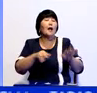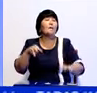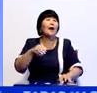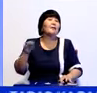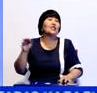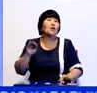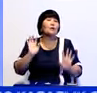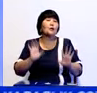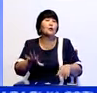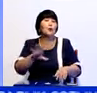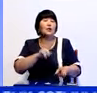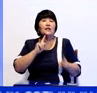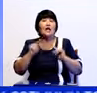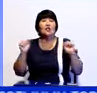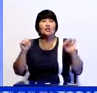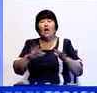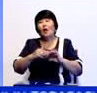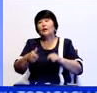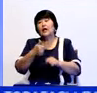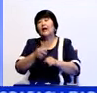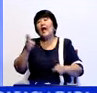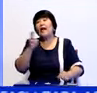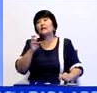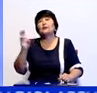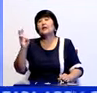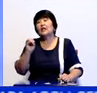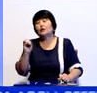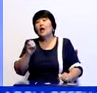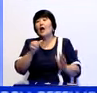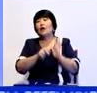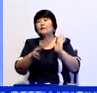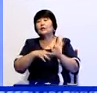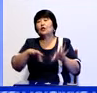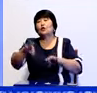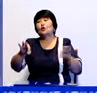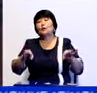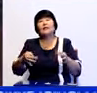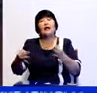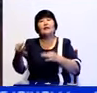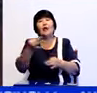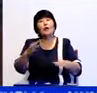Жайымбеттің төрағалығымен өткен жиында аудан әкімі Әділбек Ерсұлтанов 68 жобаны талқылауға салды.